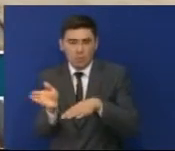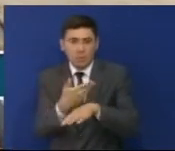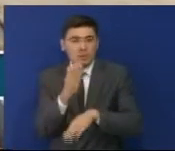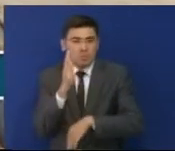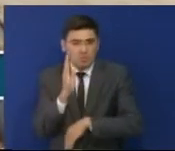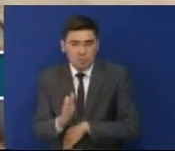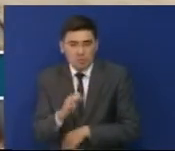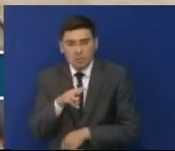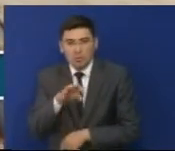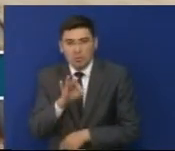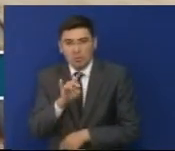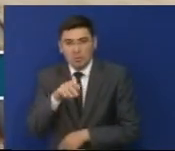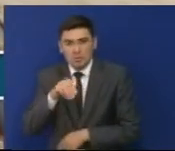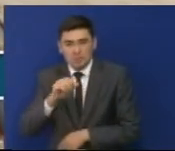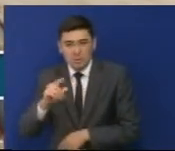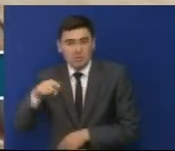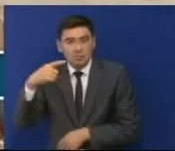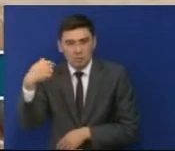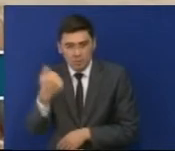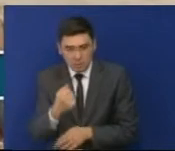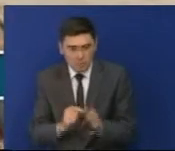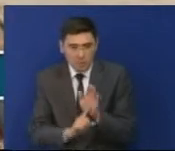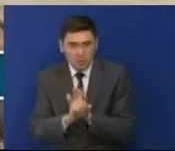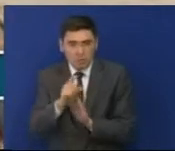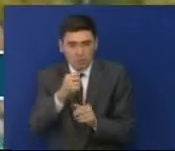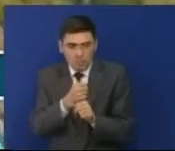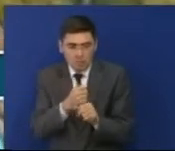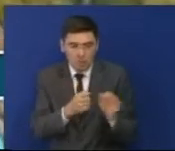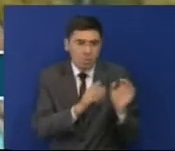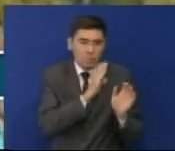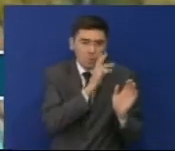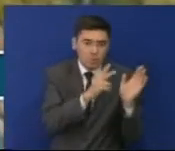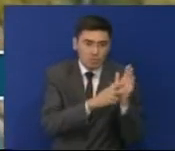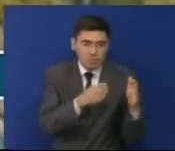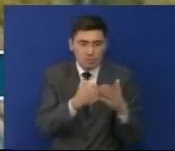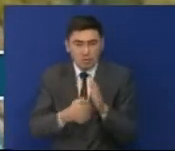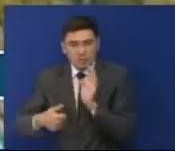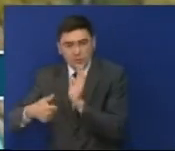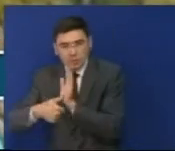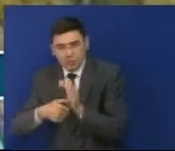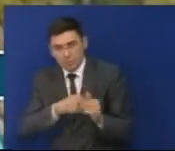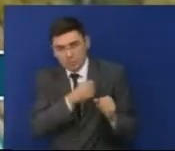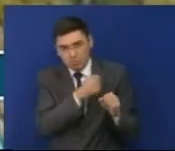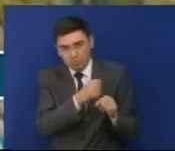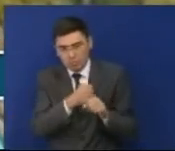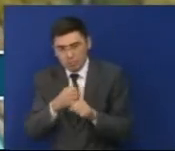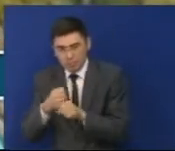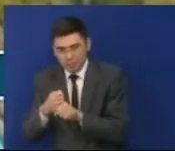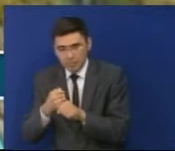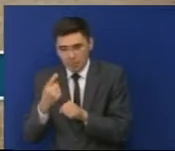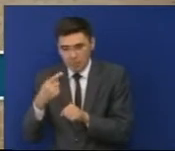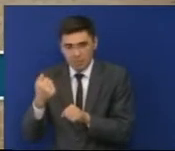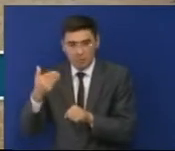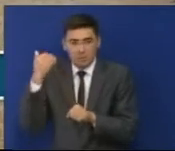монтаж жұмыстарын бастаймыз. Таңертеңгі сағат 8-ден кешкі 6-ға дейін жұмыс істейміз. Барлығын тезірек жасауға тырысамыз. Жұмыстарды бір апта бұрын ғана